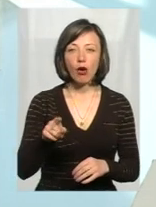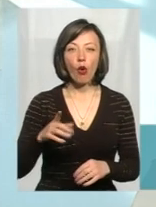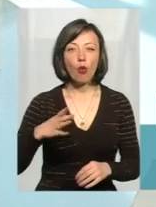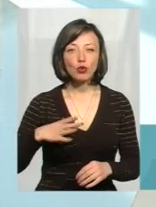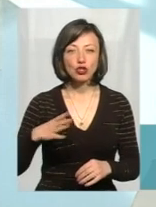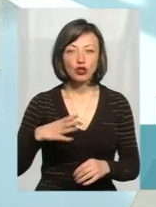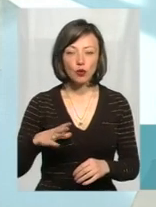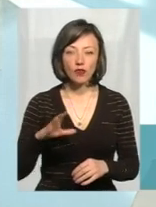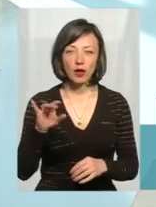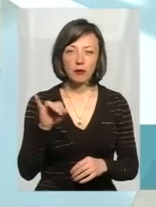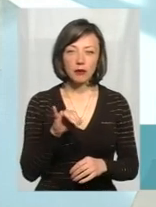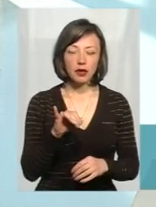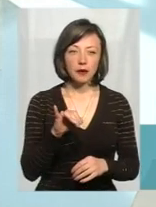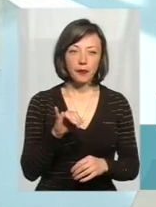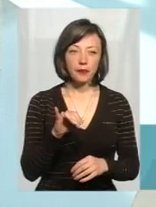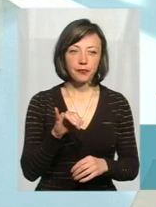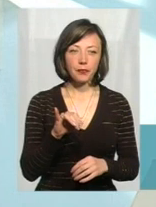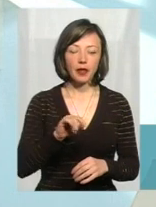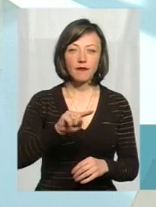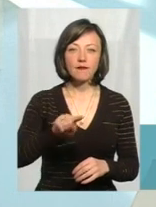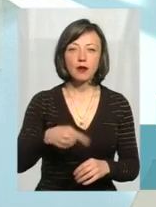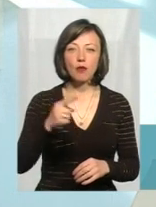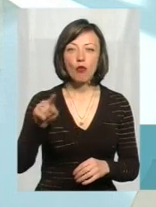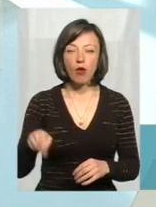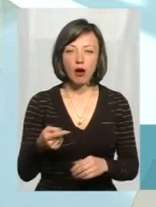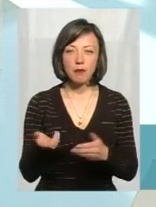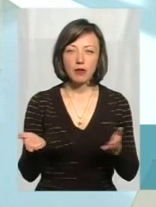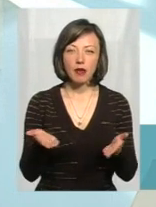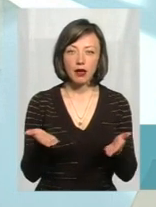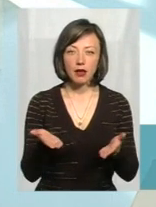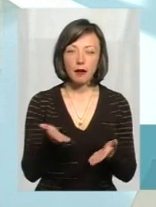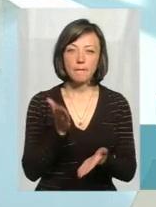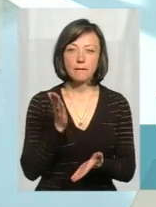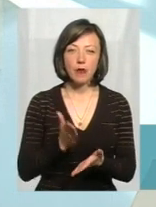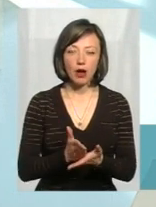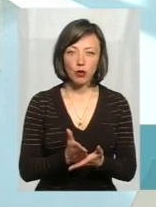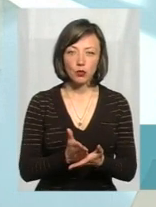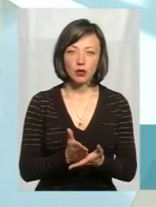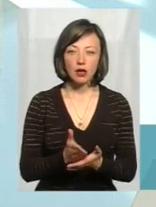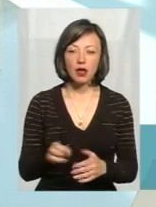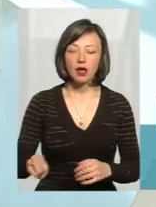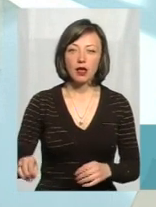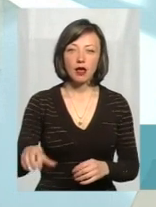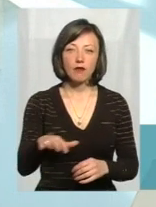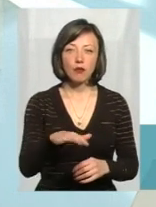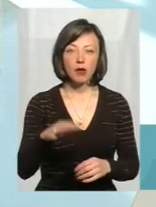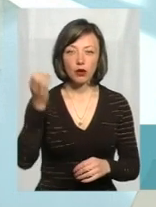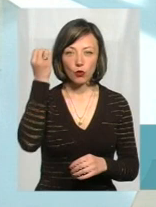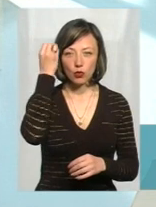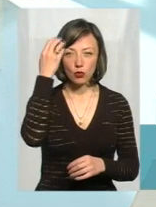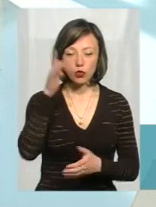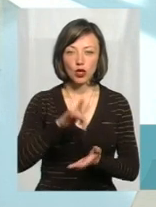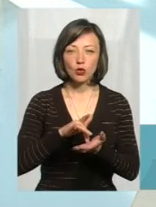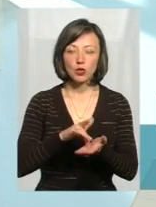очікуваннями, із тими вимогами, які мають європейські культурні